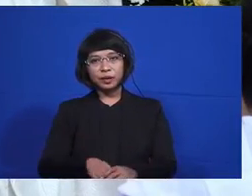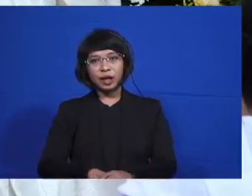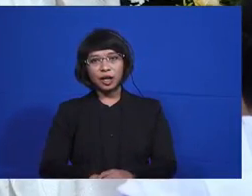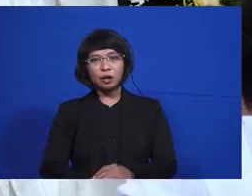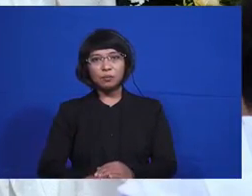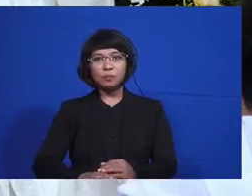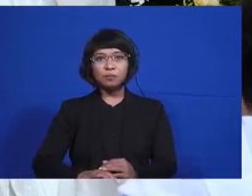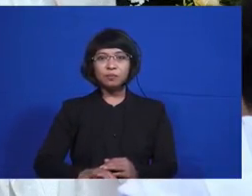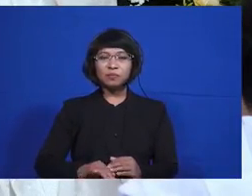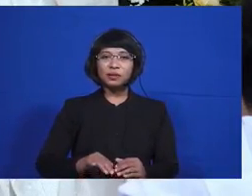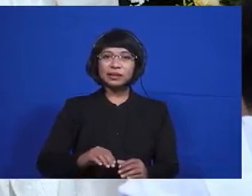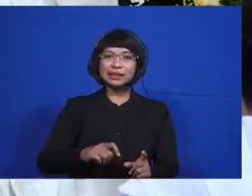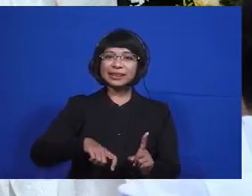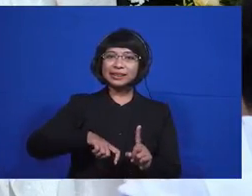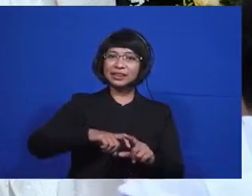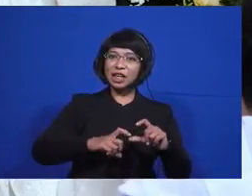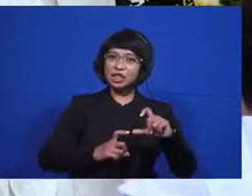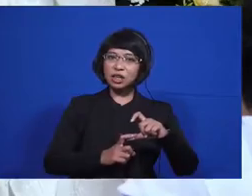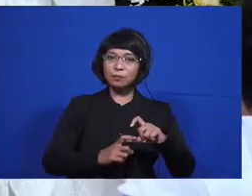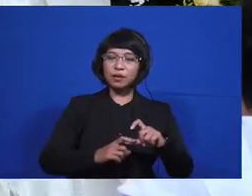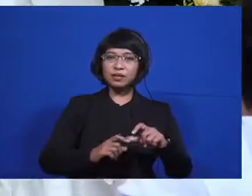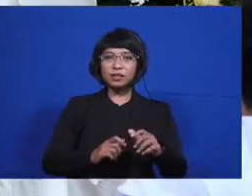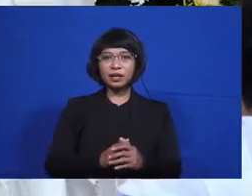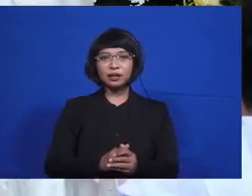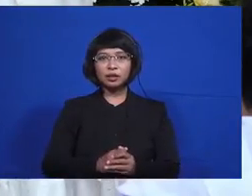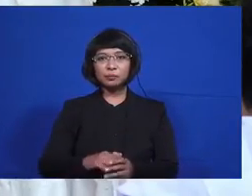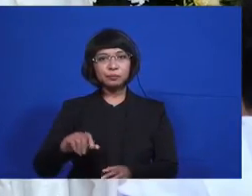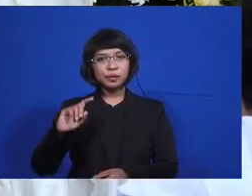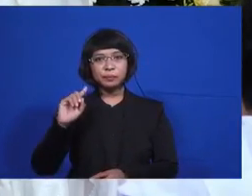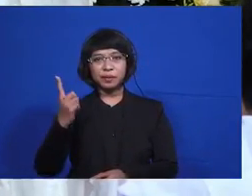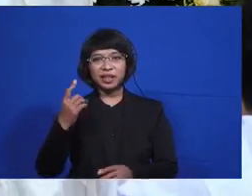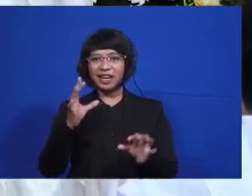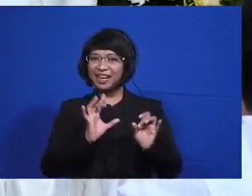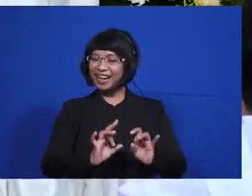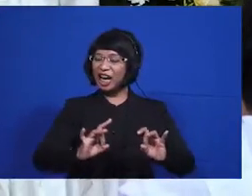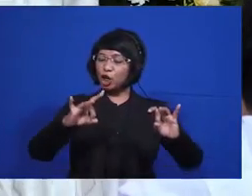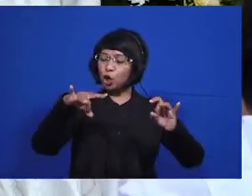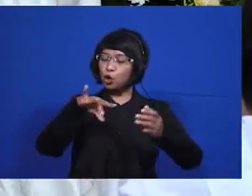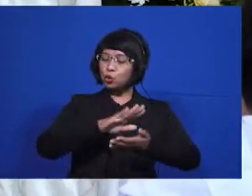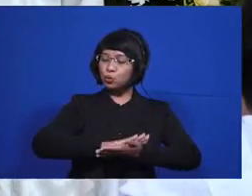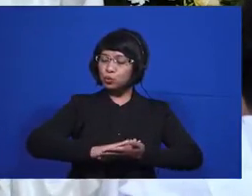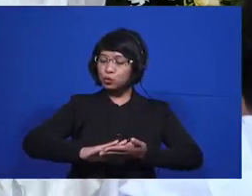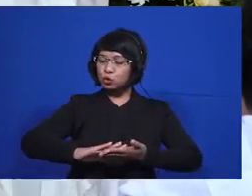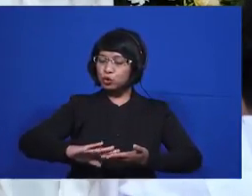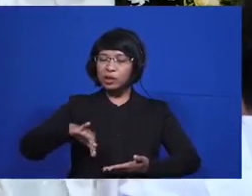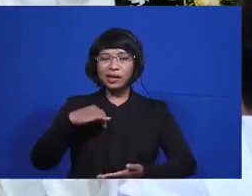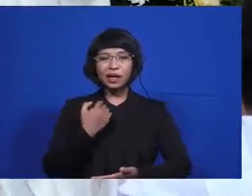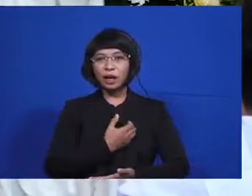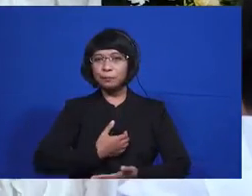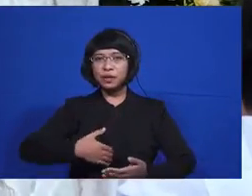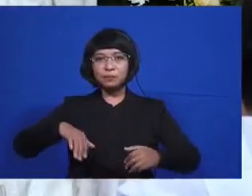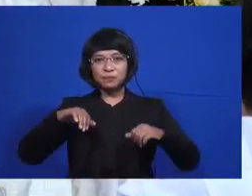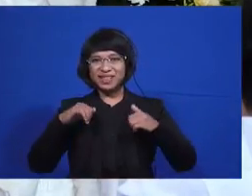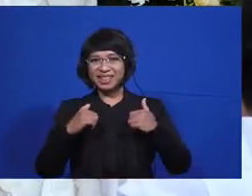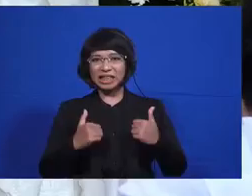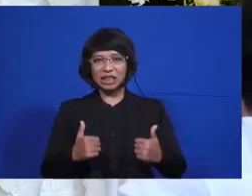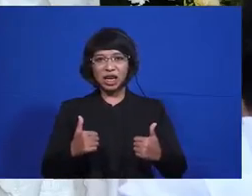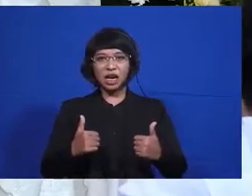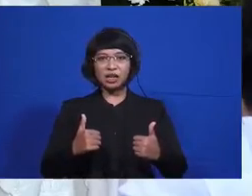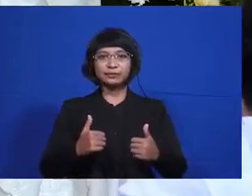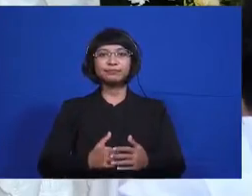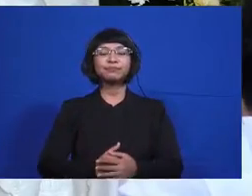uskup untuk mengembalakan umat Allah di bawah pimpinan Roh Kudus? Kami bersedia.